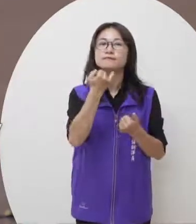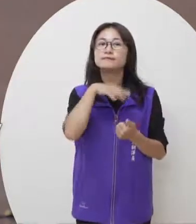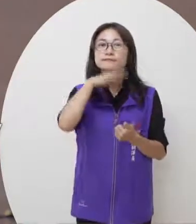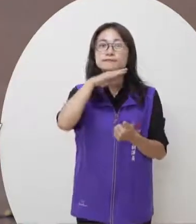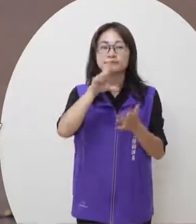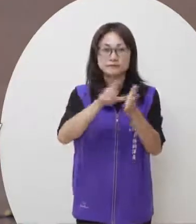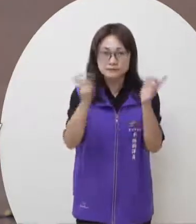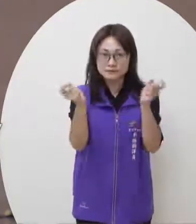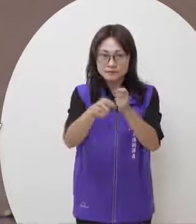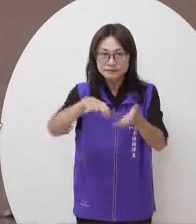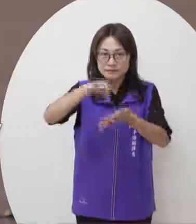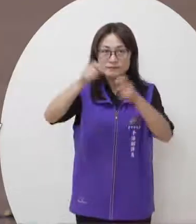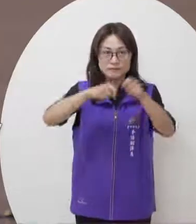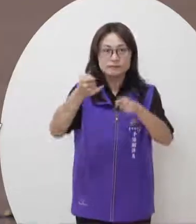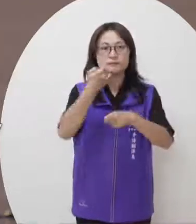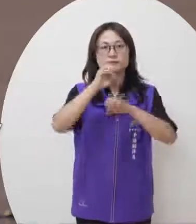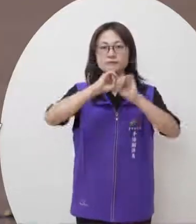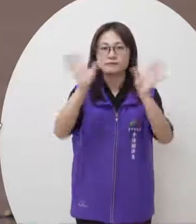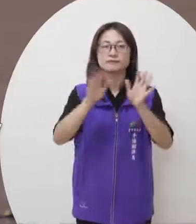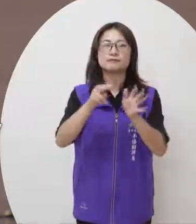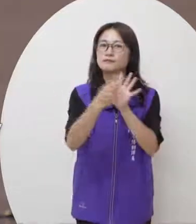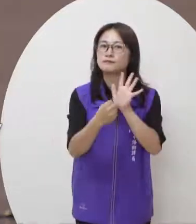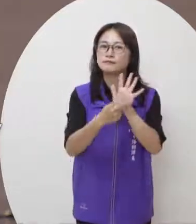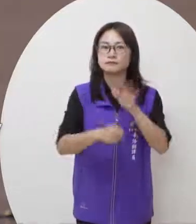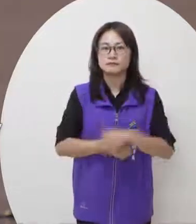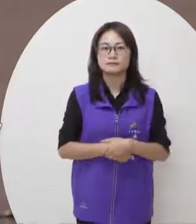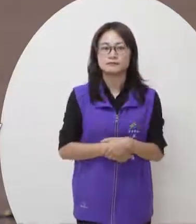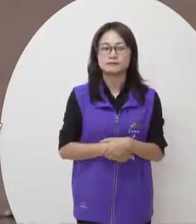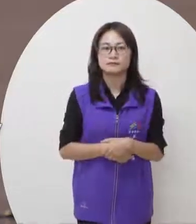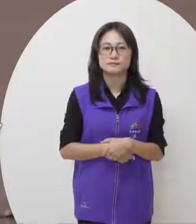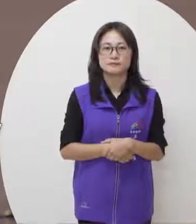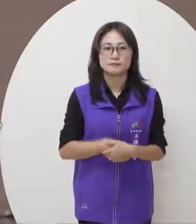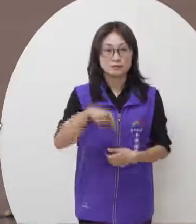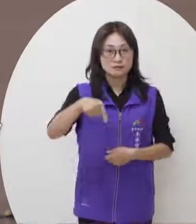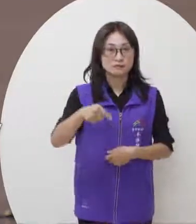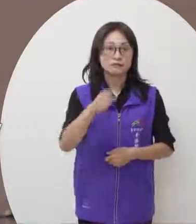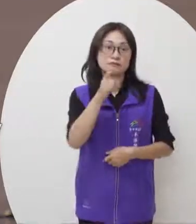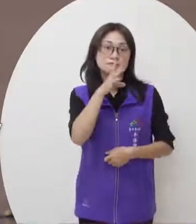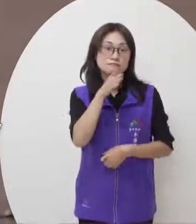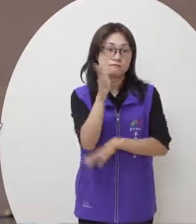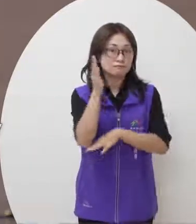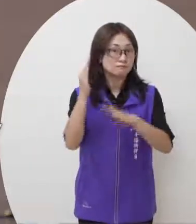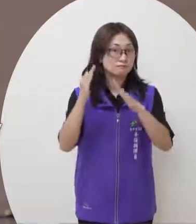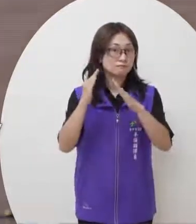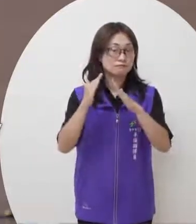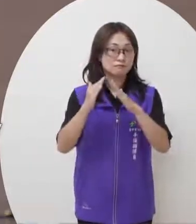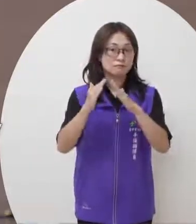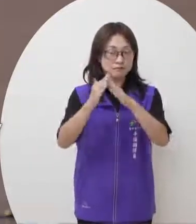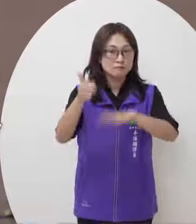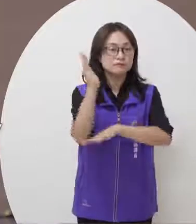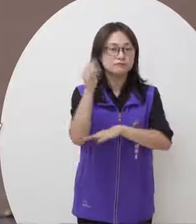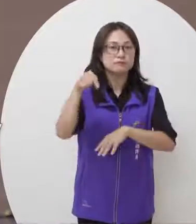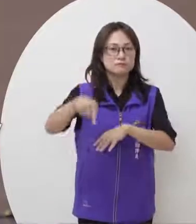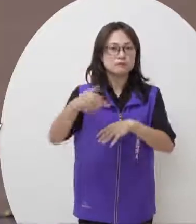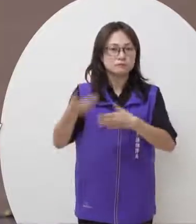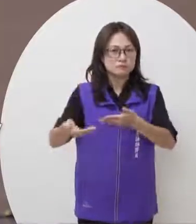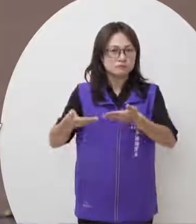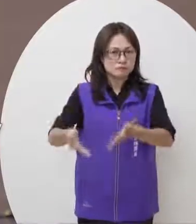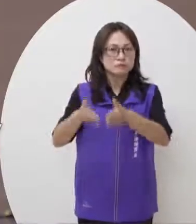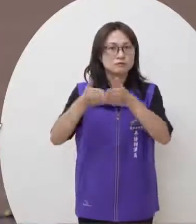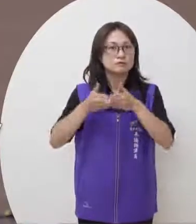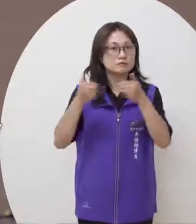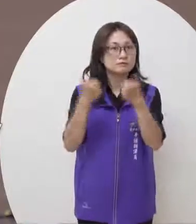段里面发表意见。那因为这是台中市政府最重要的决策会议，要因此我